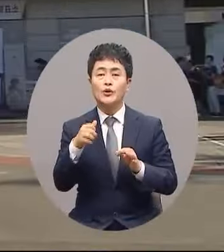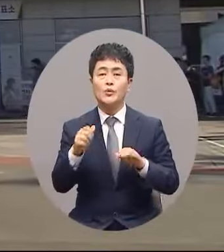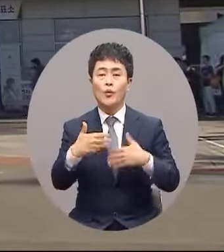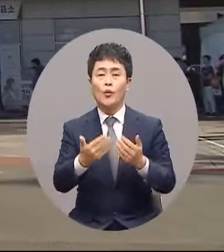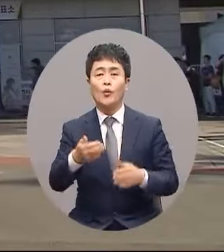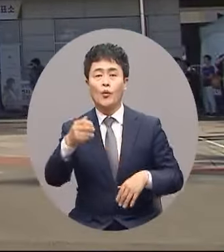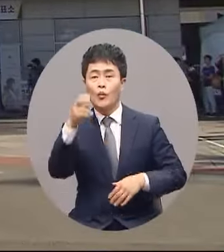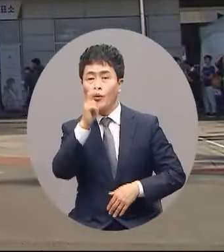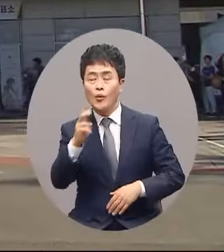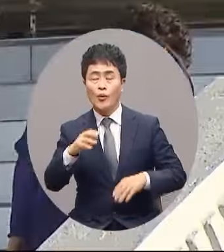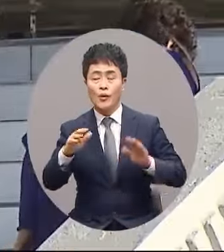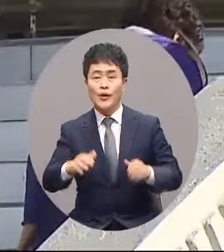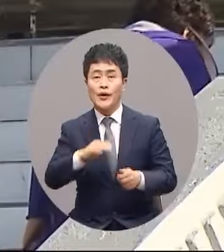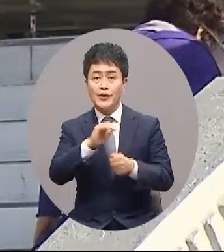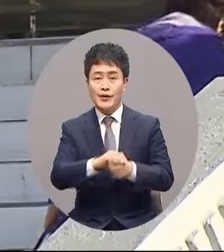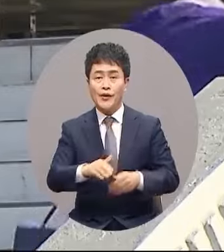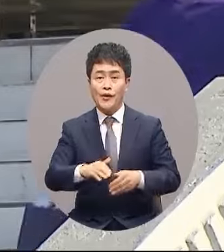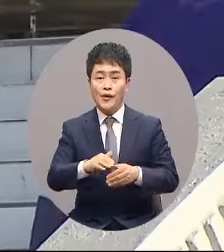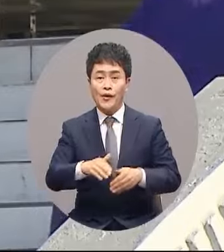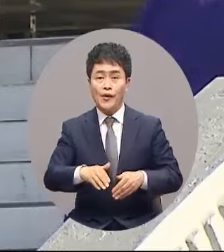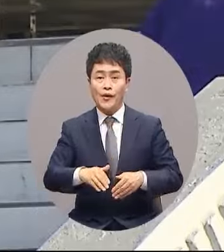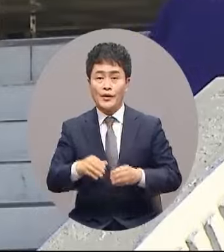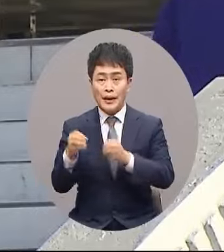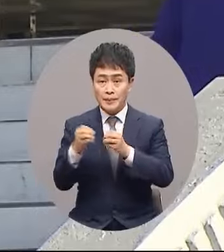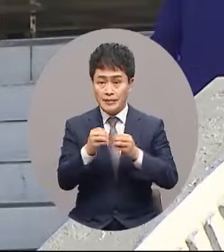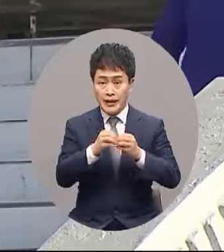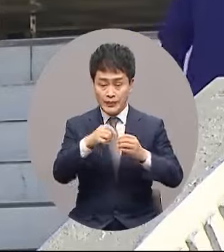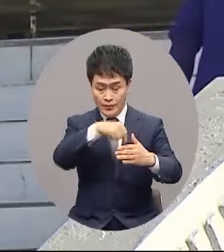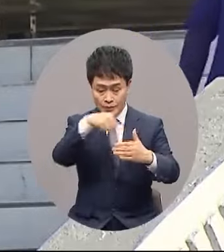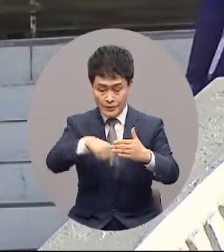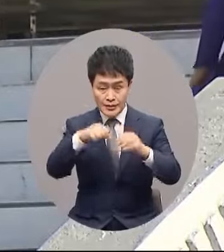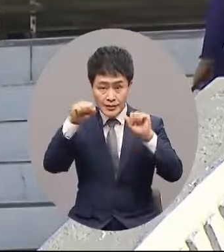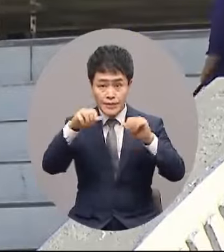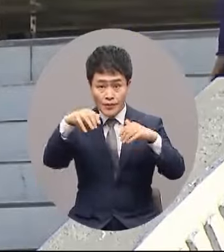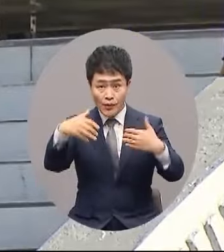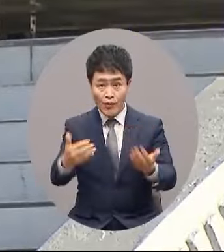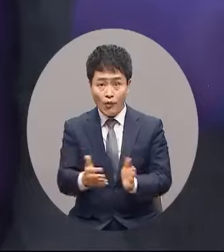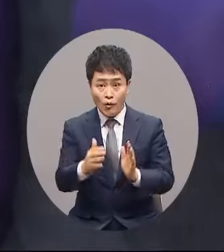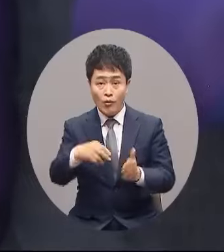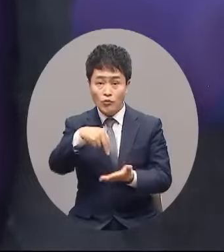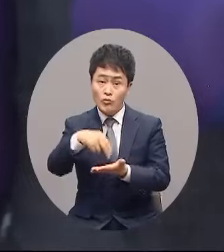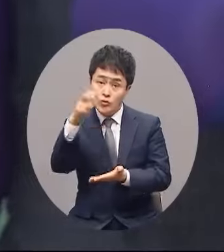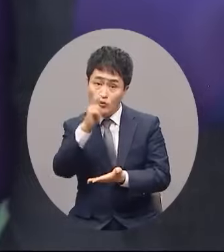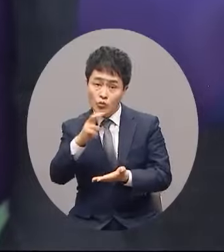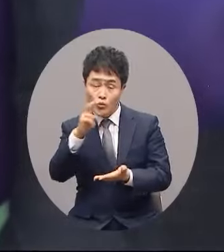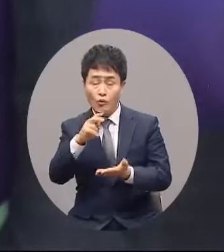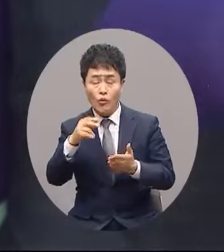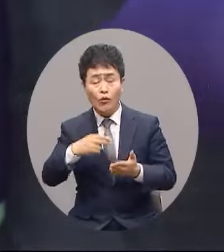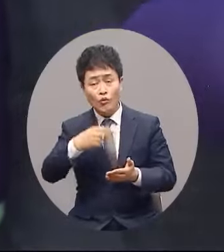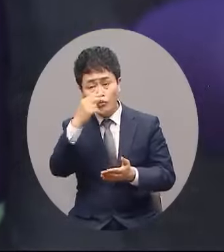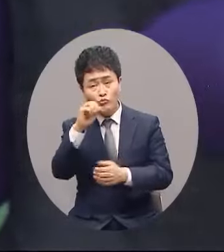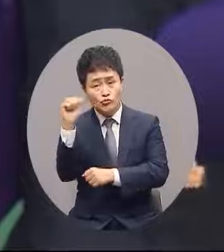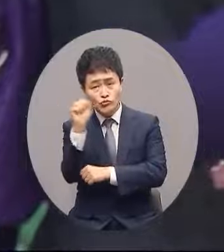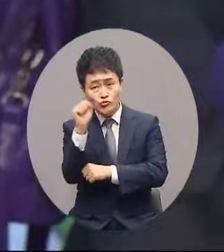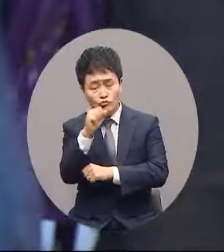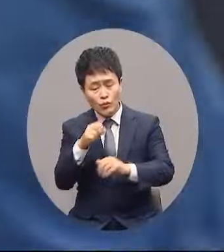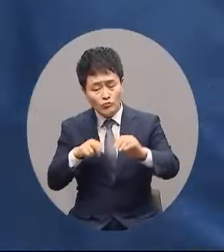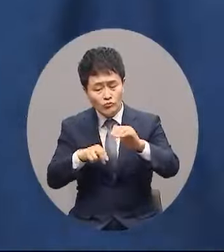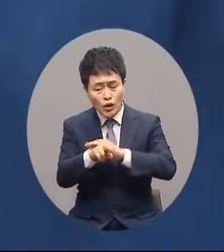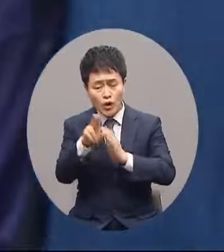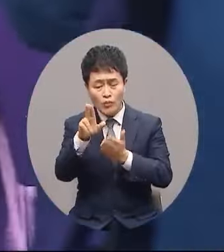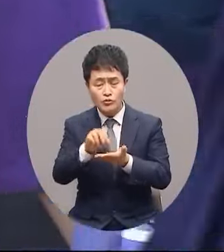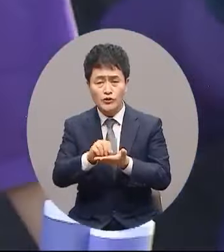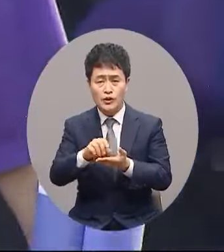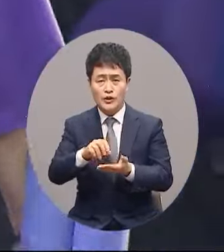공연이 열린 경남창원 실내체육관 무대에선 김씨는 음주운전 및 뺑이 논란에 대한 첫 입장을